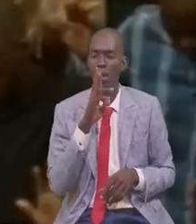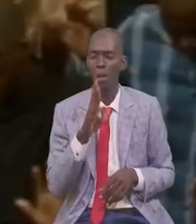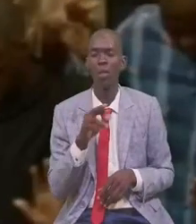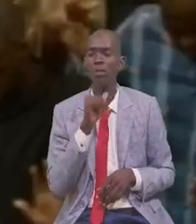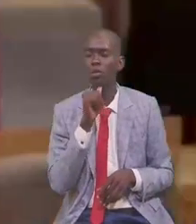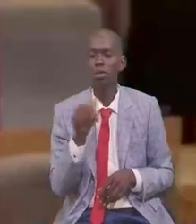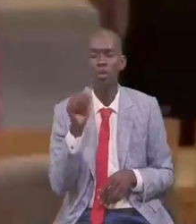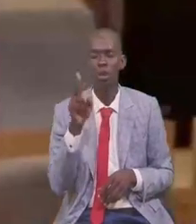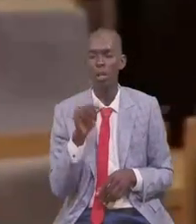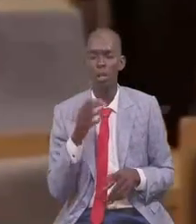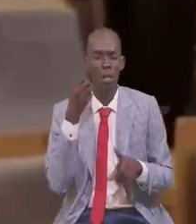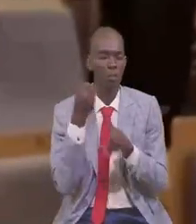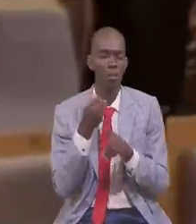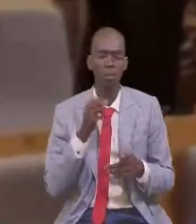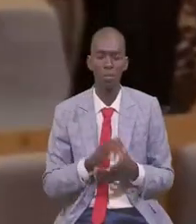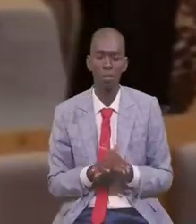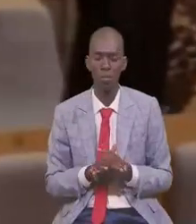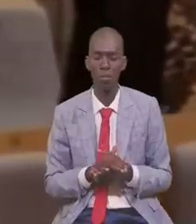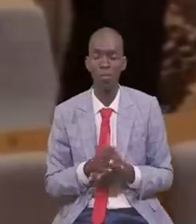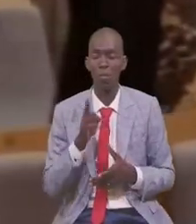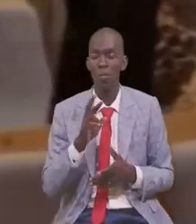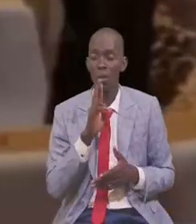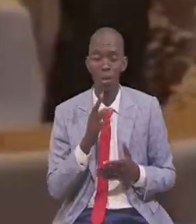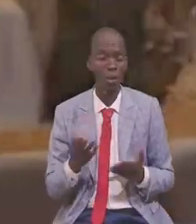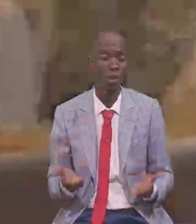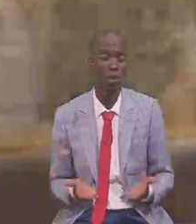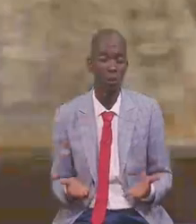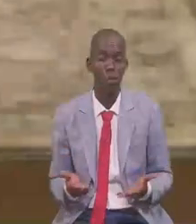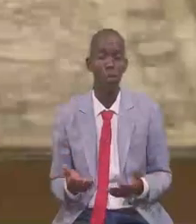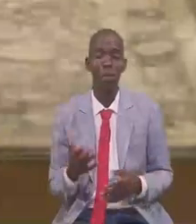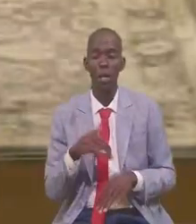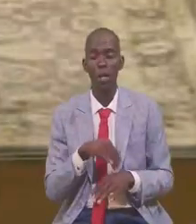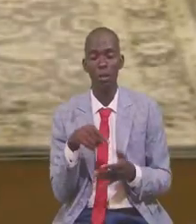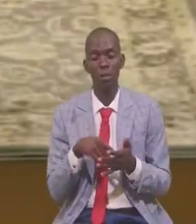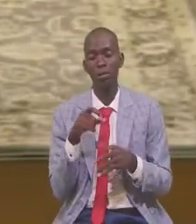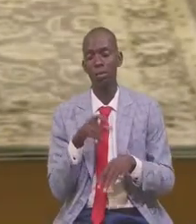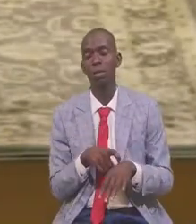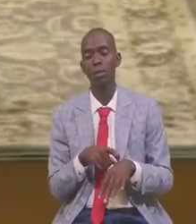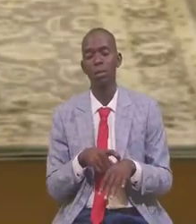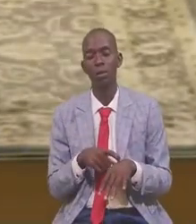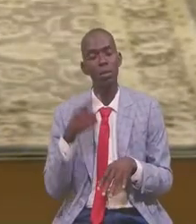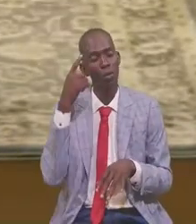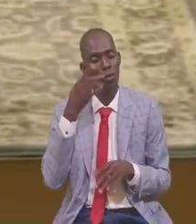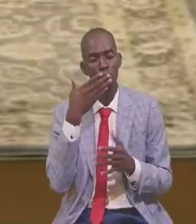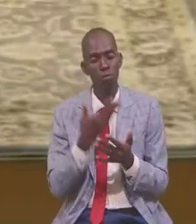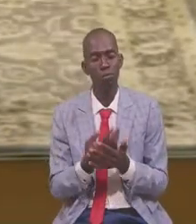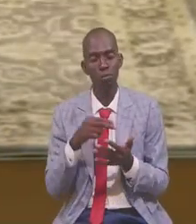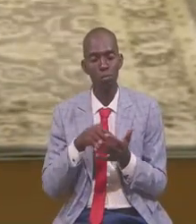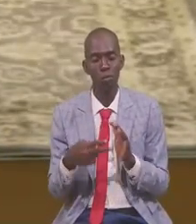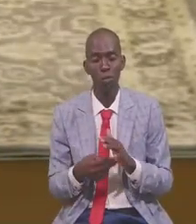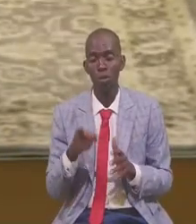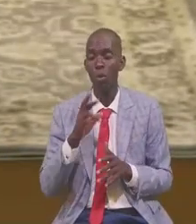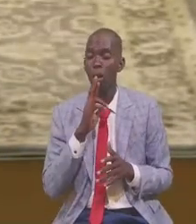accident. Tu es ici, en ce moment, pour un bon objectif.